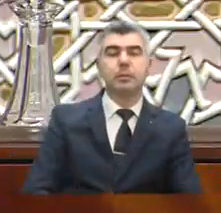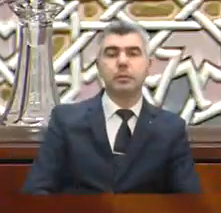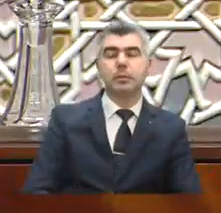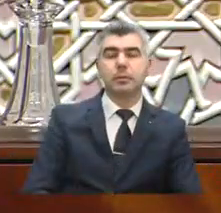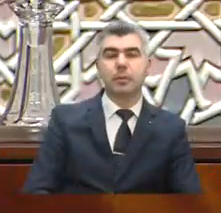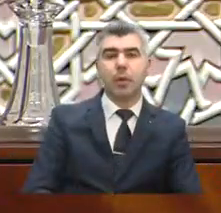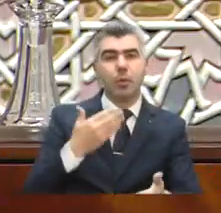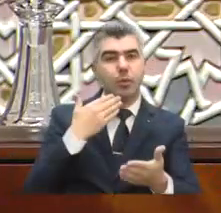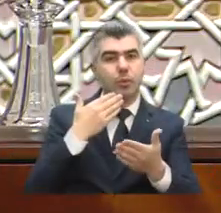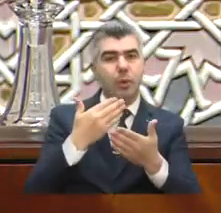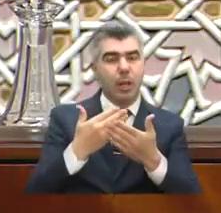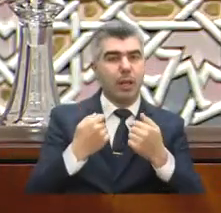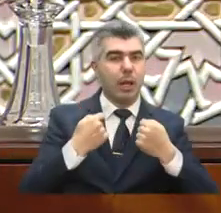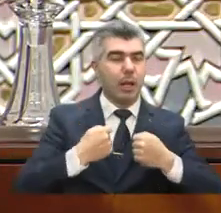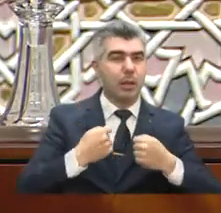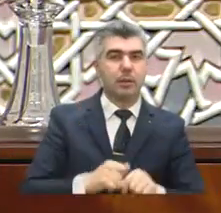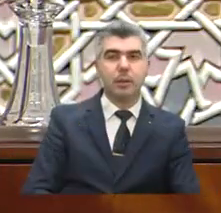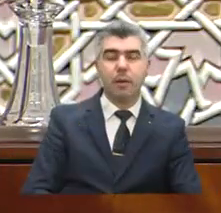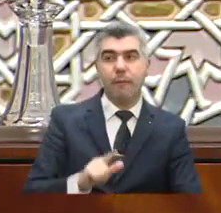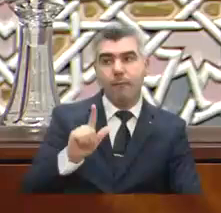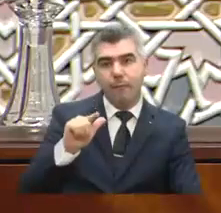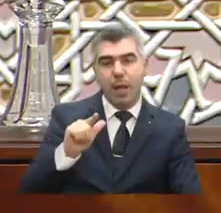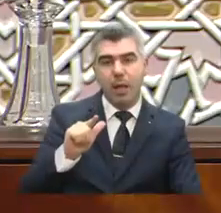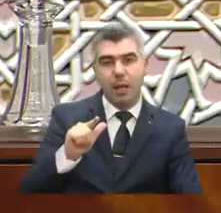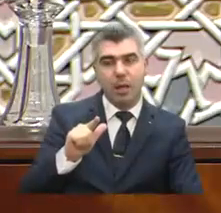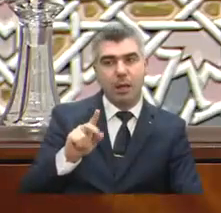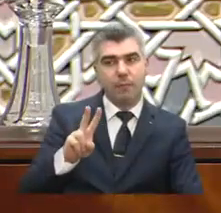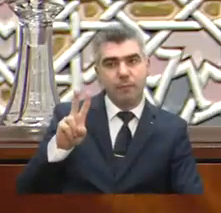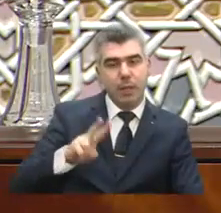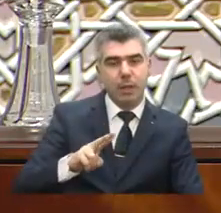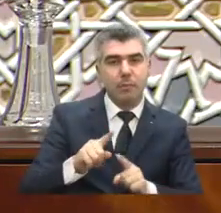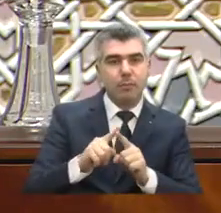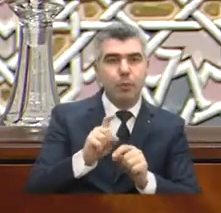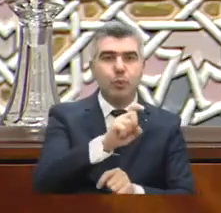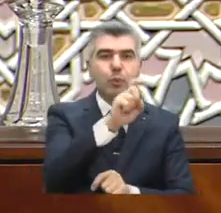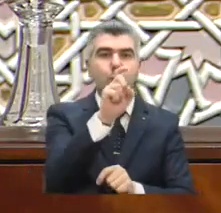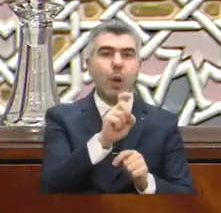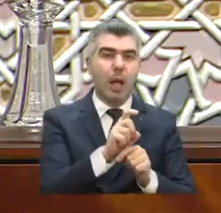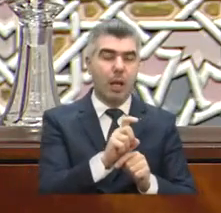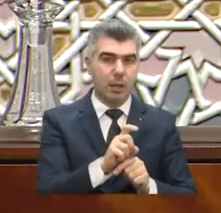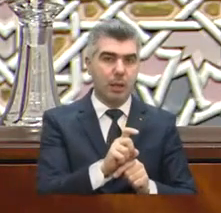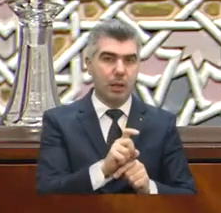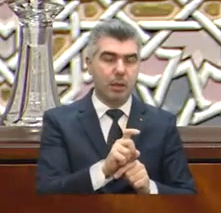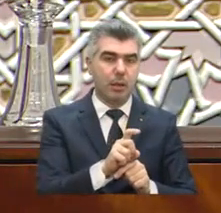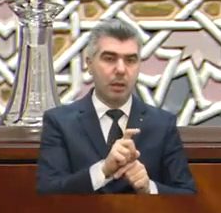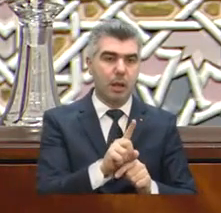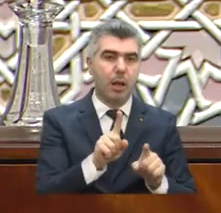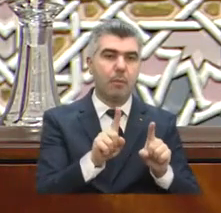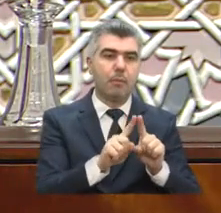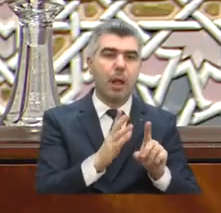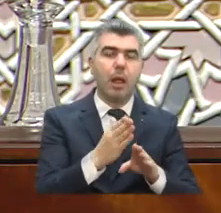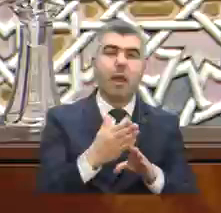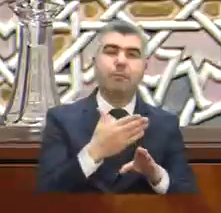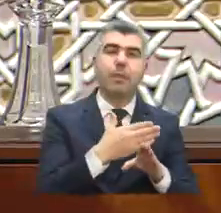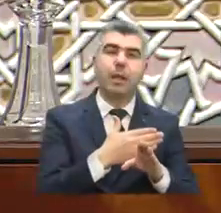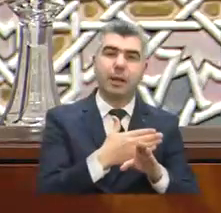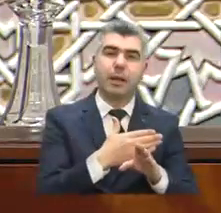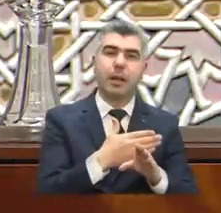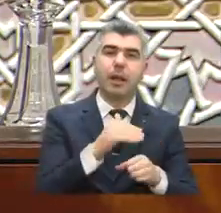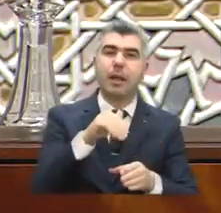شكرا سيد الرئيس. في الحقيقة السيد نائب المحترم، هذا السؤال هو عنده علاقة مع سؤال اللي وضعه الفريق